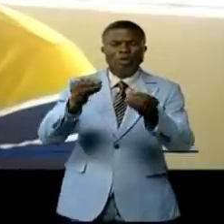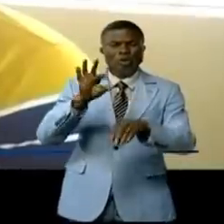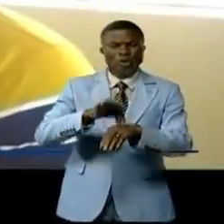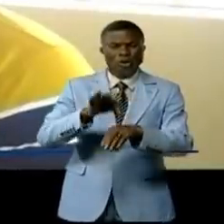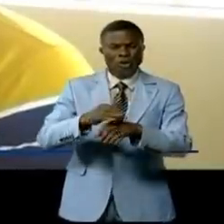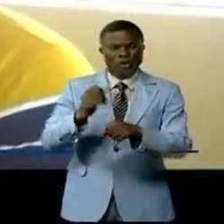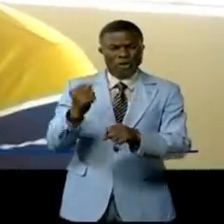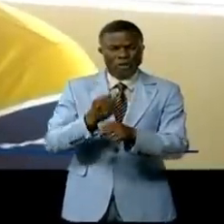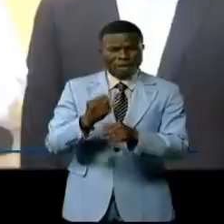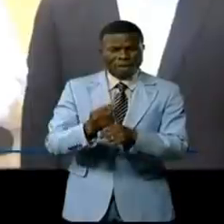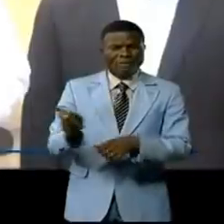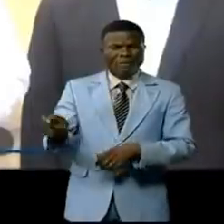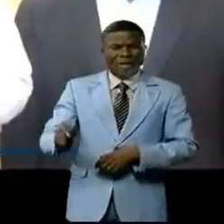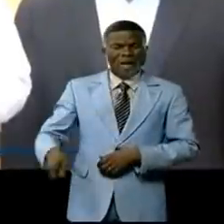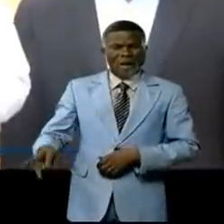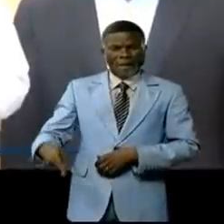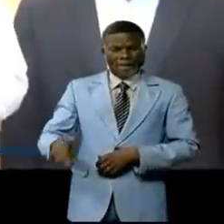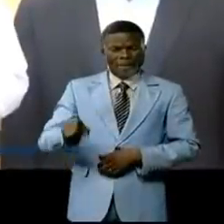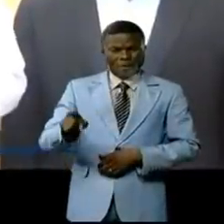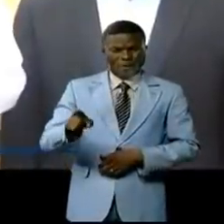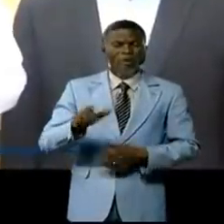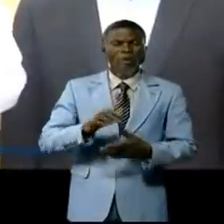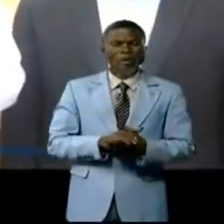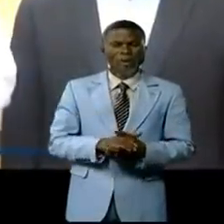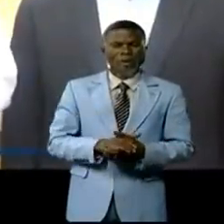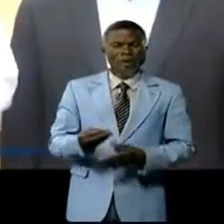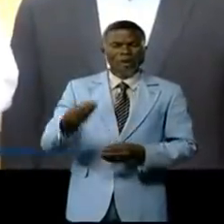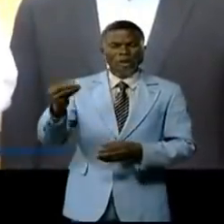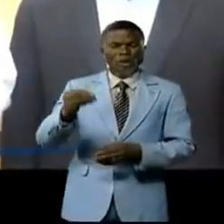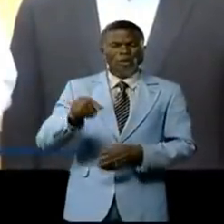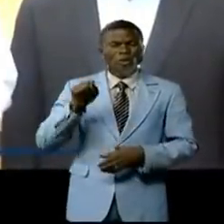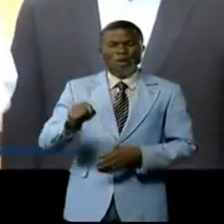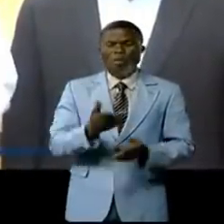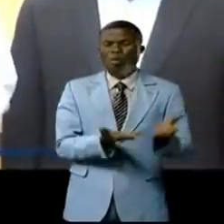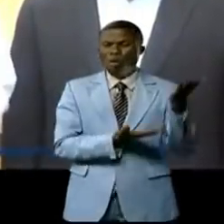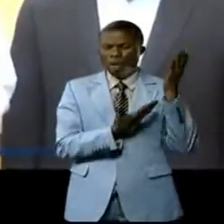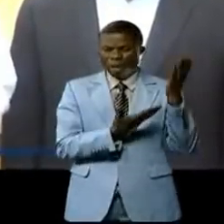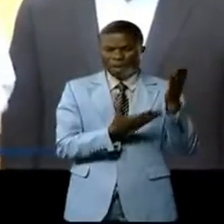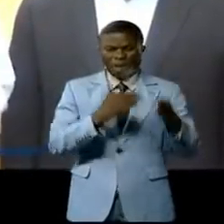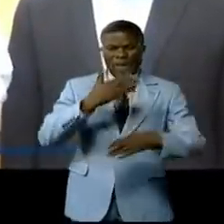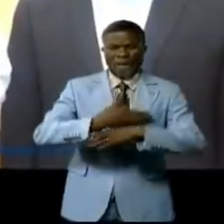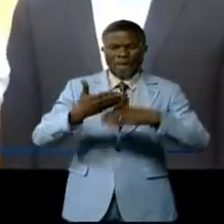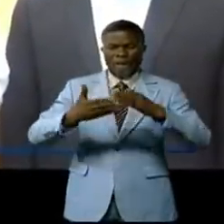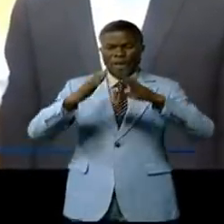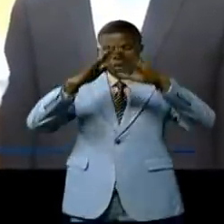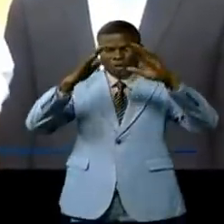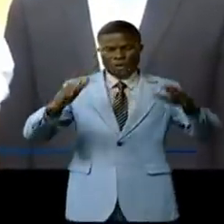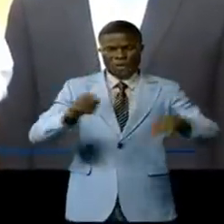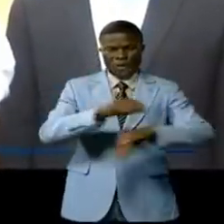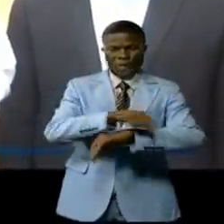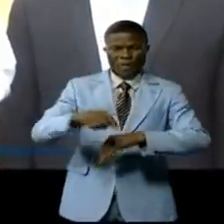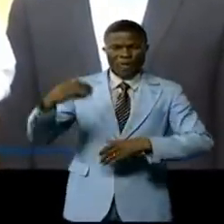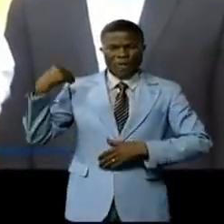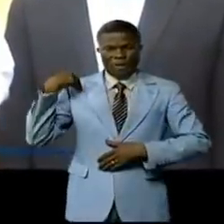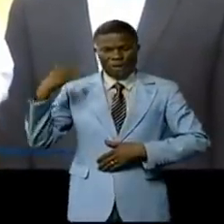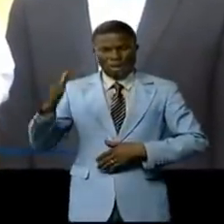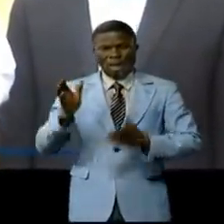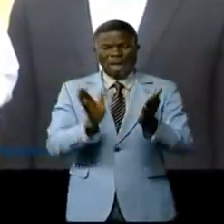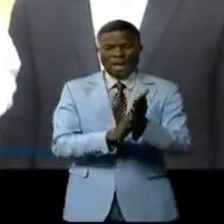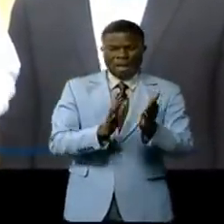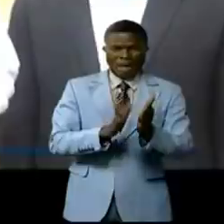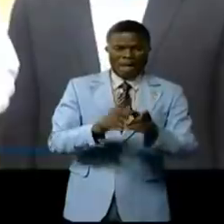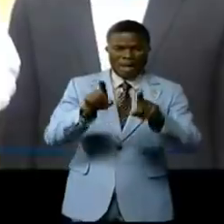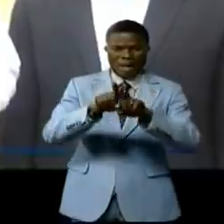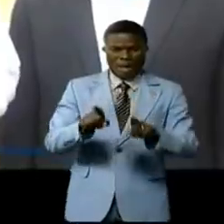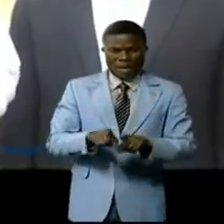d'investissement dans son entité. Nous allons identifier quelques priorités en termes de construction des bâtiments administratifs, les écoles, les prisons.